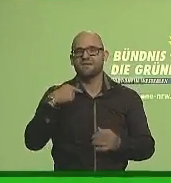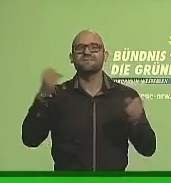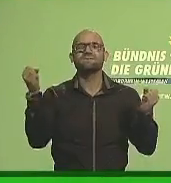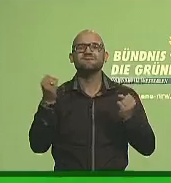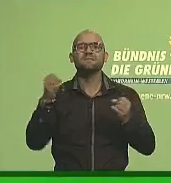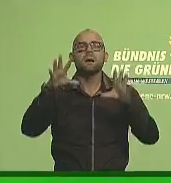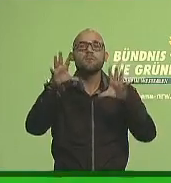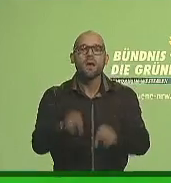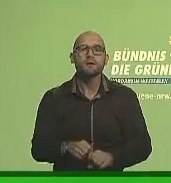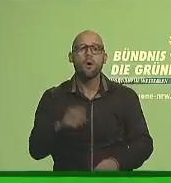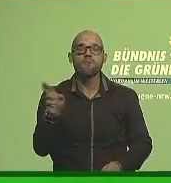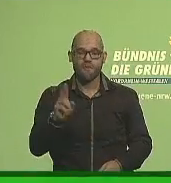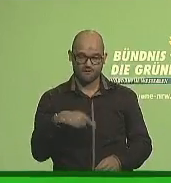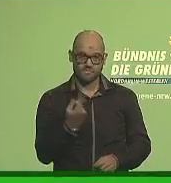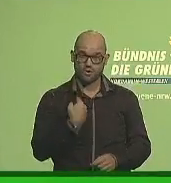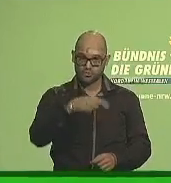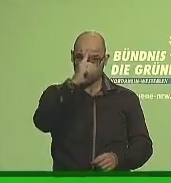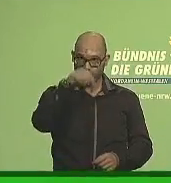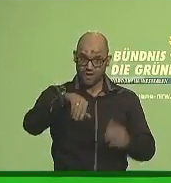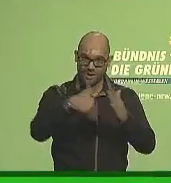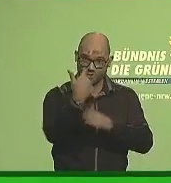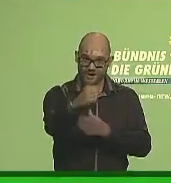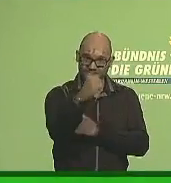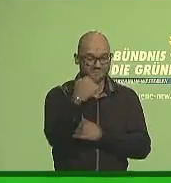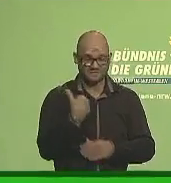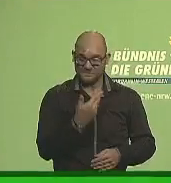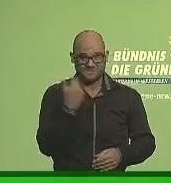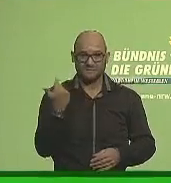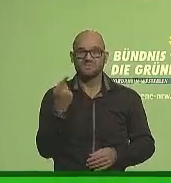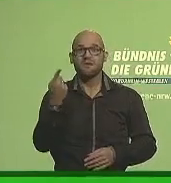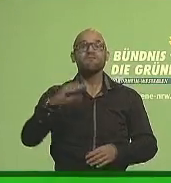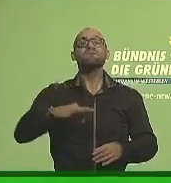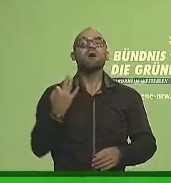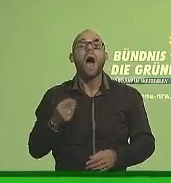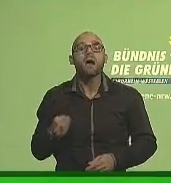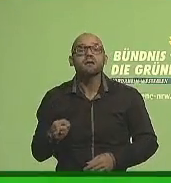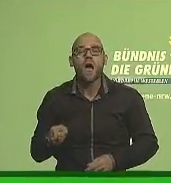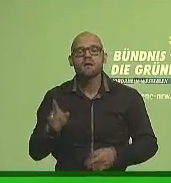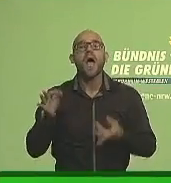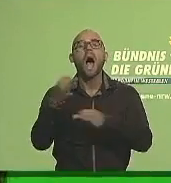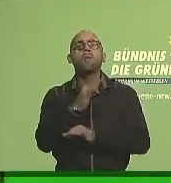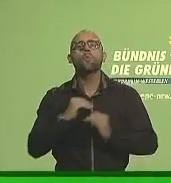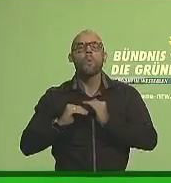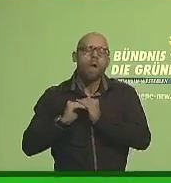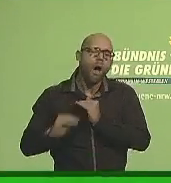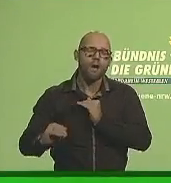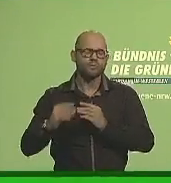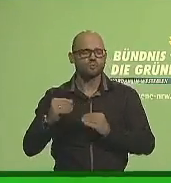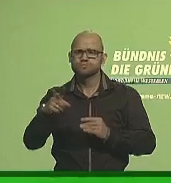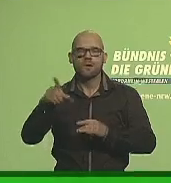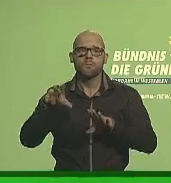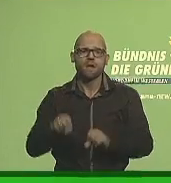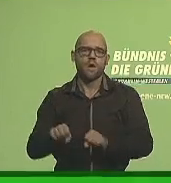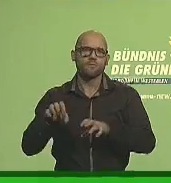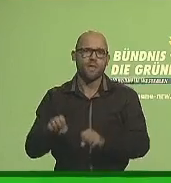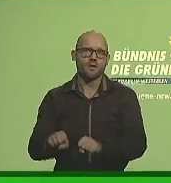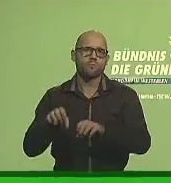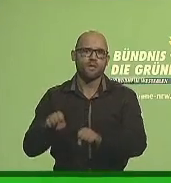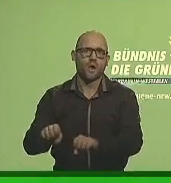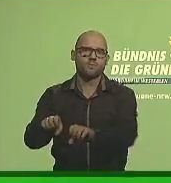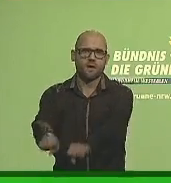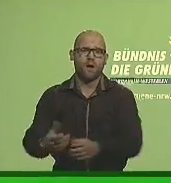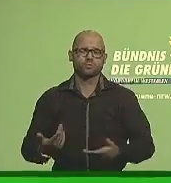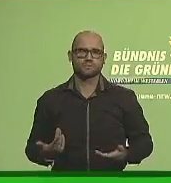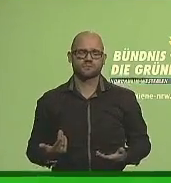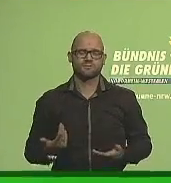Nicht Deutschland mit den Erneuerbaren, sondern es war das Atomland Frankreich. Frankreich hatte enorm viele Blackouts, gerade auch im Februar. Und